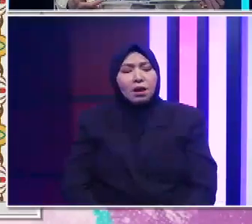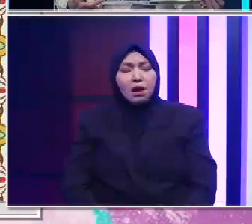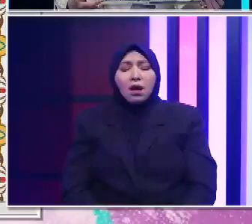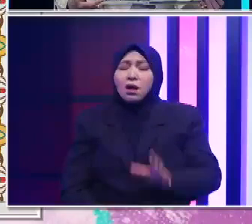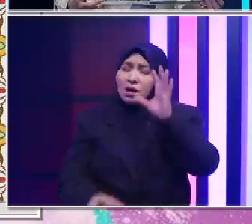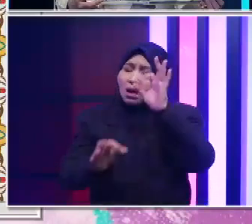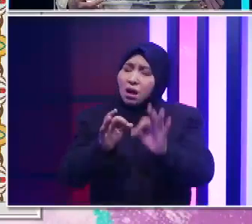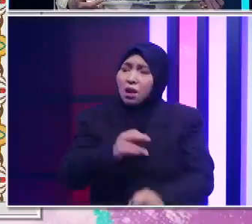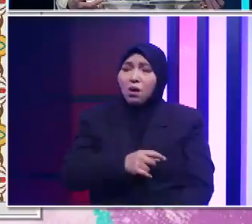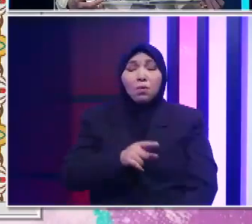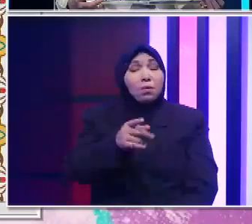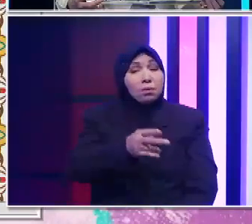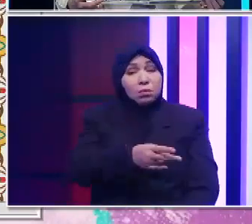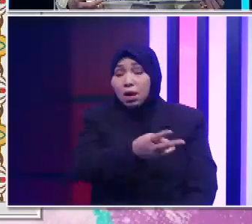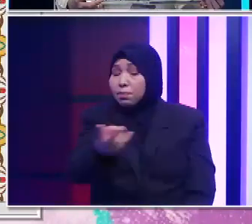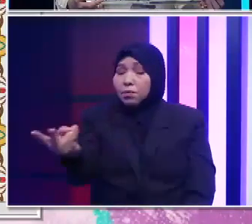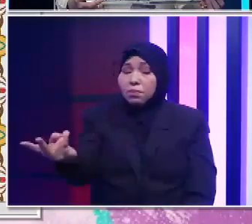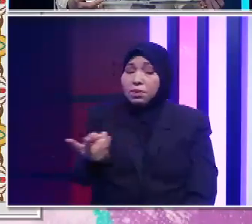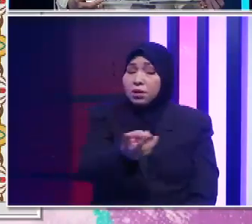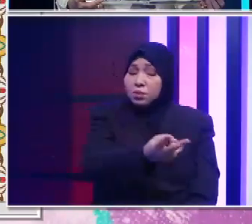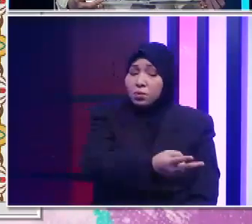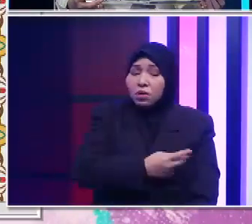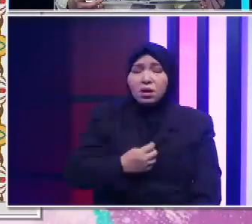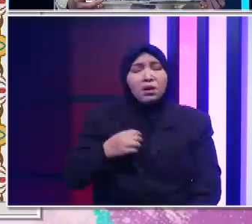Oh yes tak Tuba